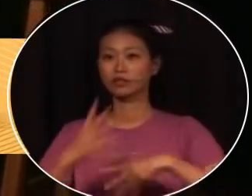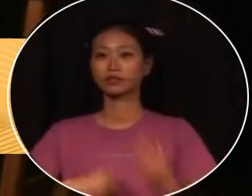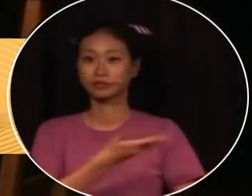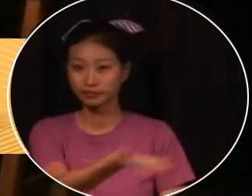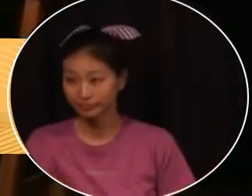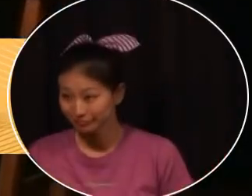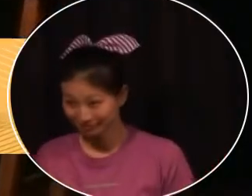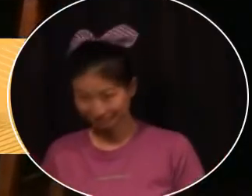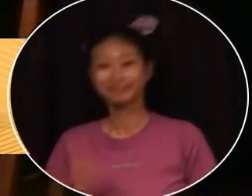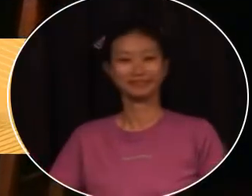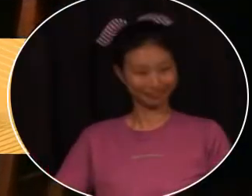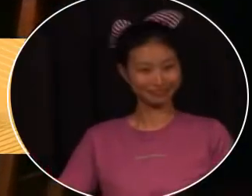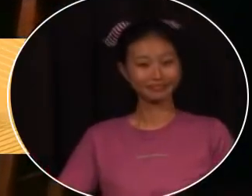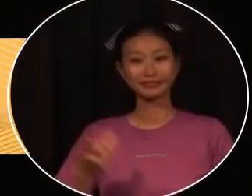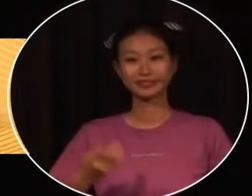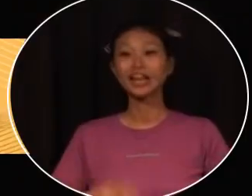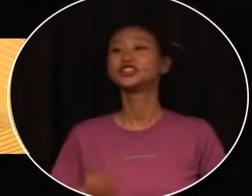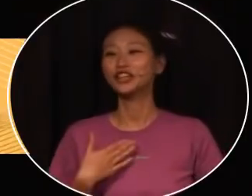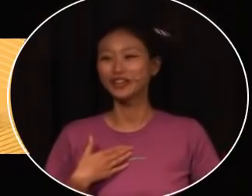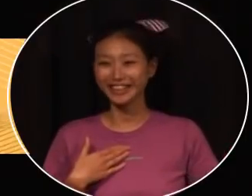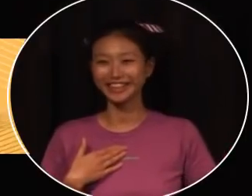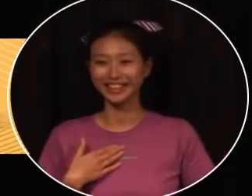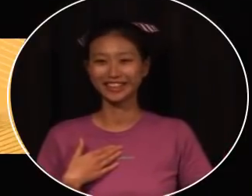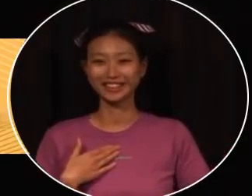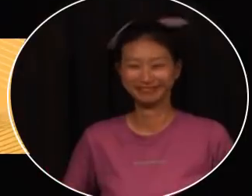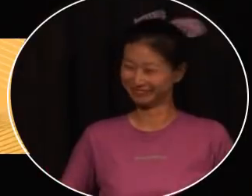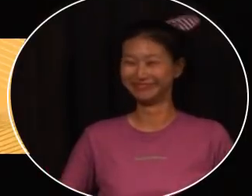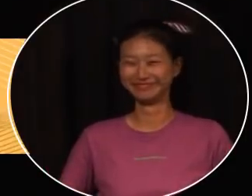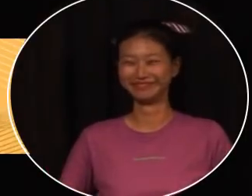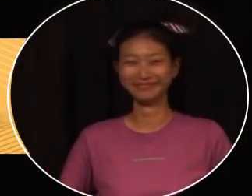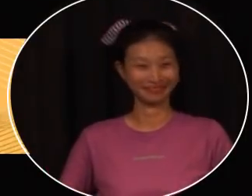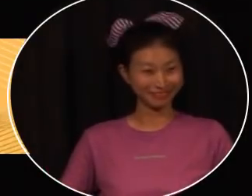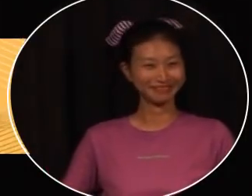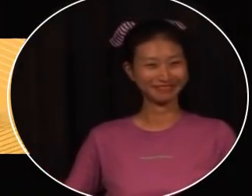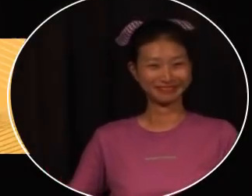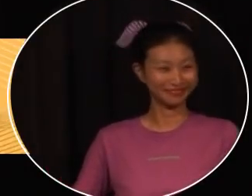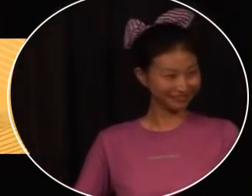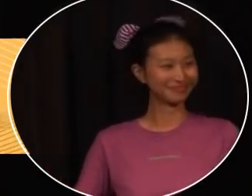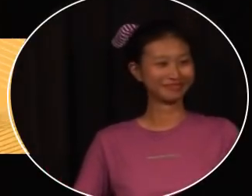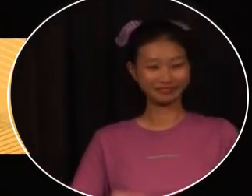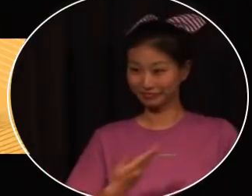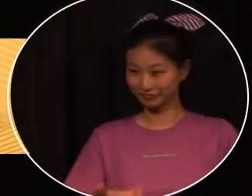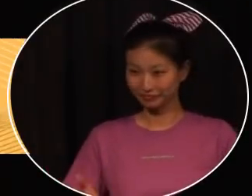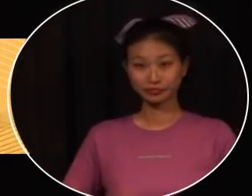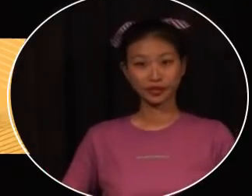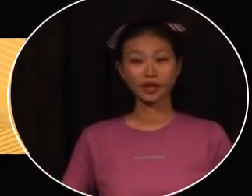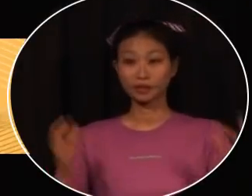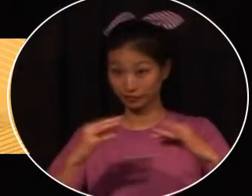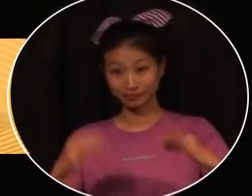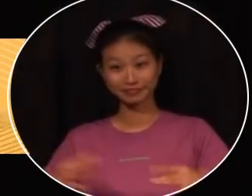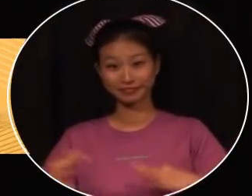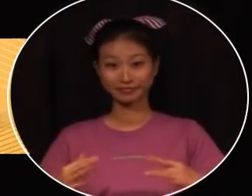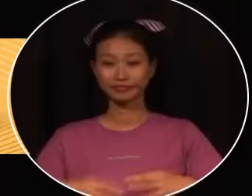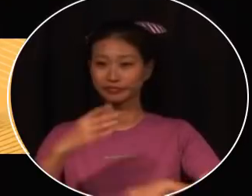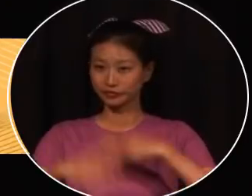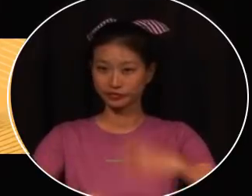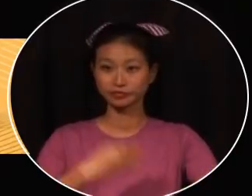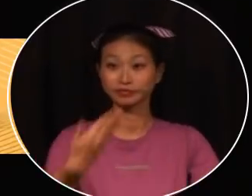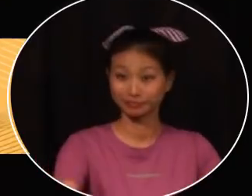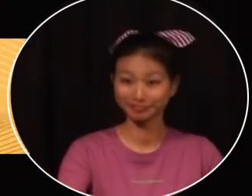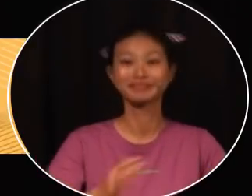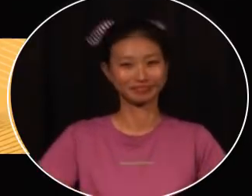换你， 好， 请问 是 好，你说要让所有人的年薪翻倍， 是 对。那既然如